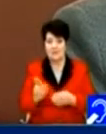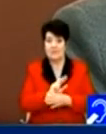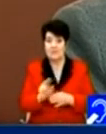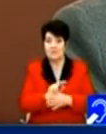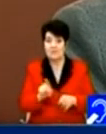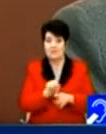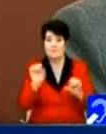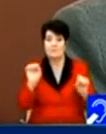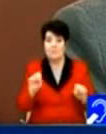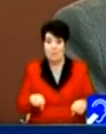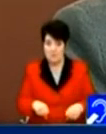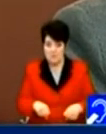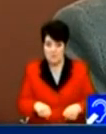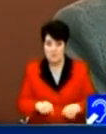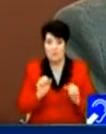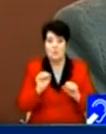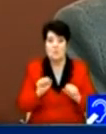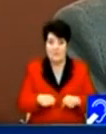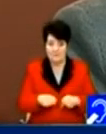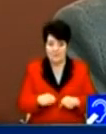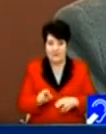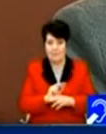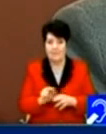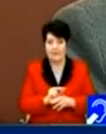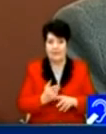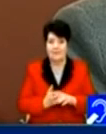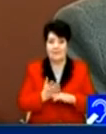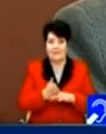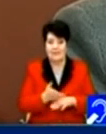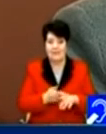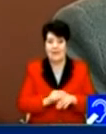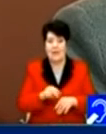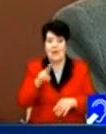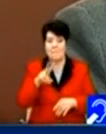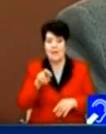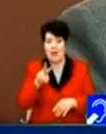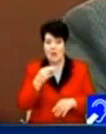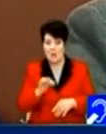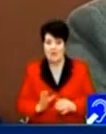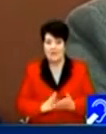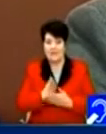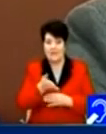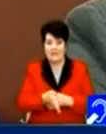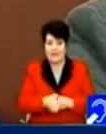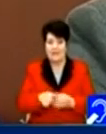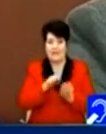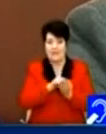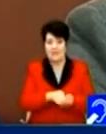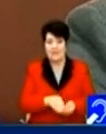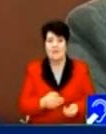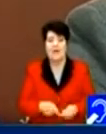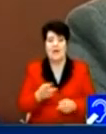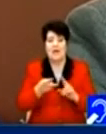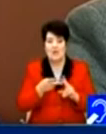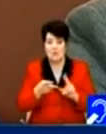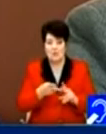este încă posibil de reparat, ceea ce încă putem repara. Asta înseamnă intrarea, scările, pilonii, de la intrarea în cimitirul. În al doilea rând, să